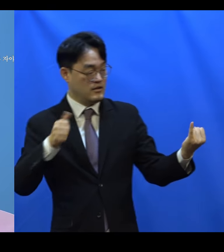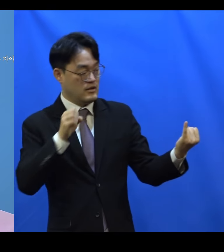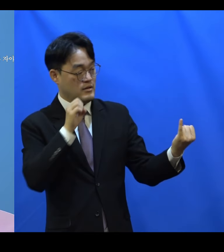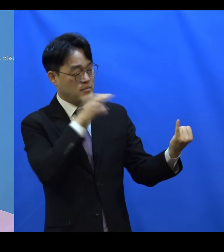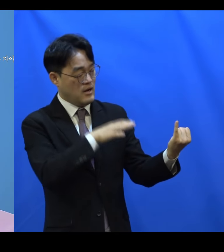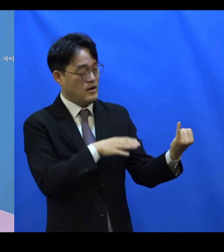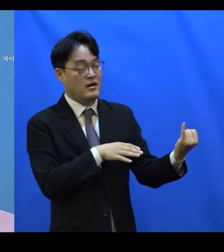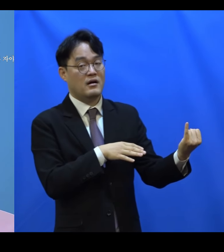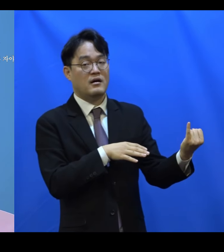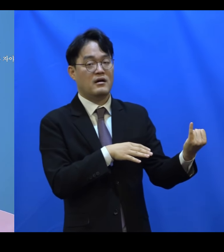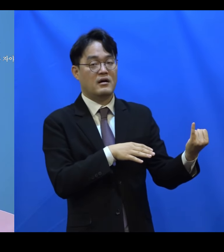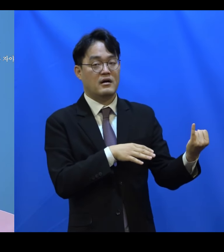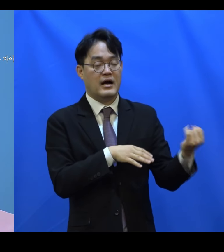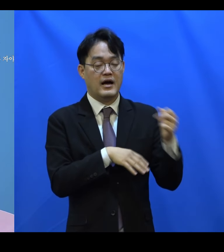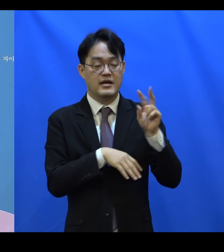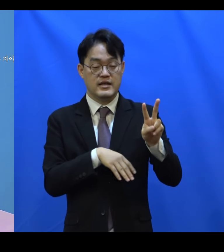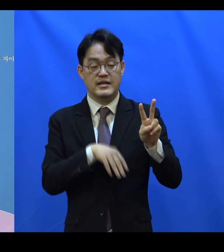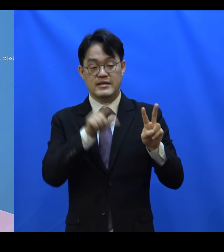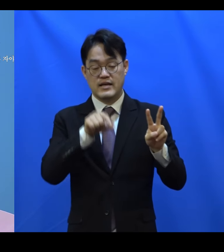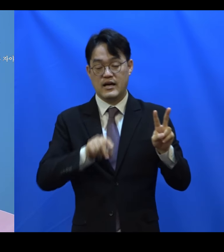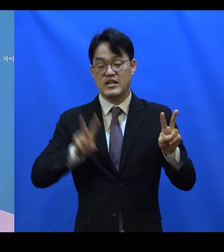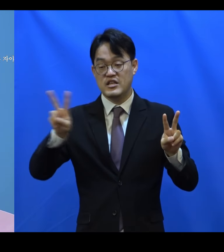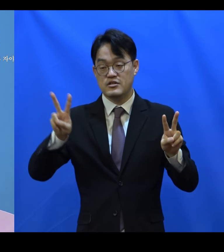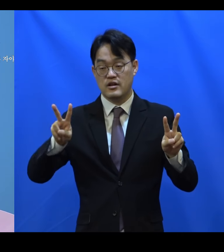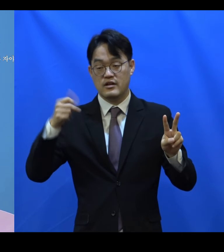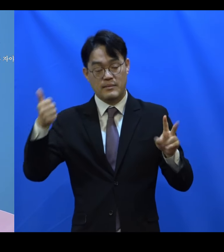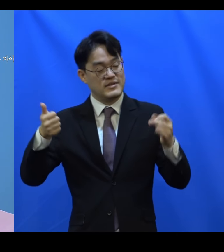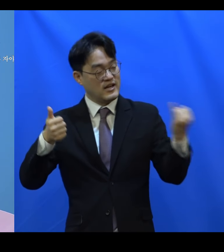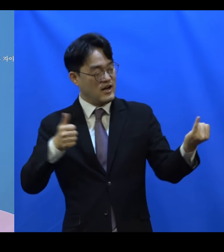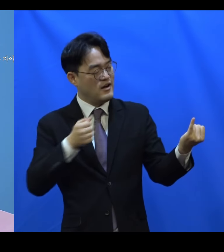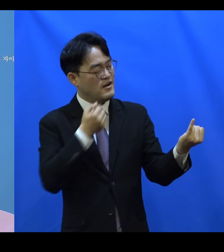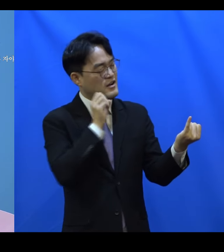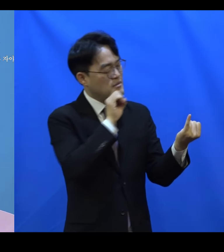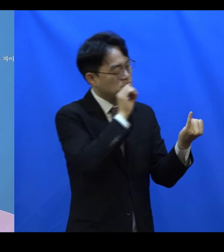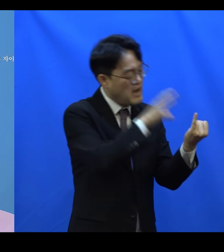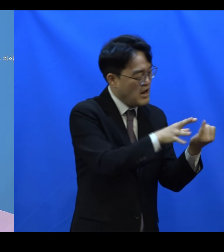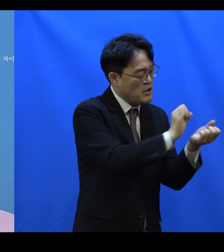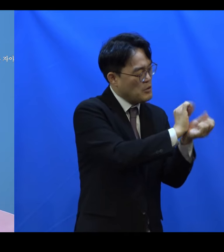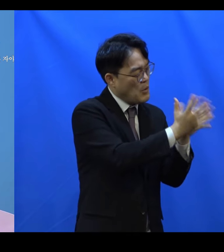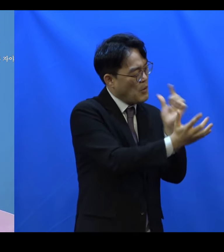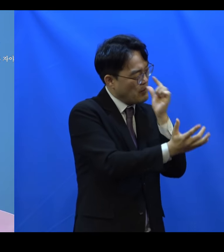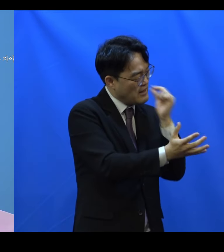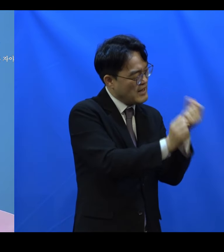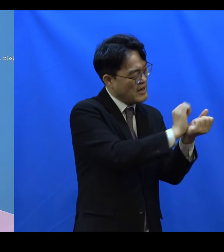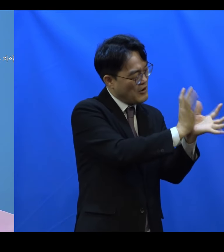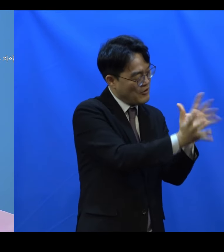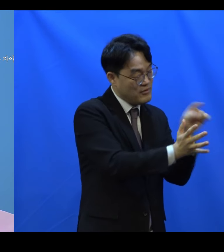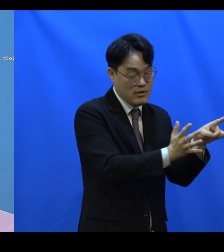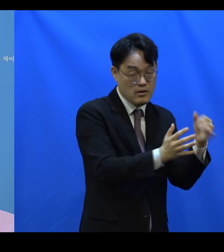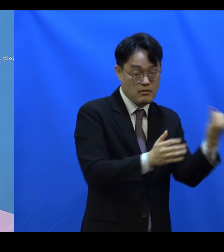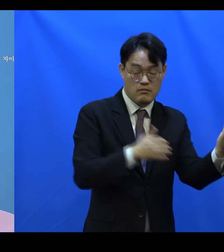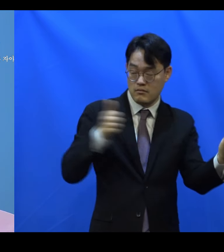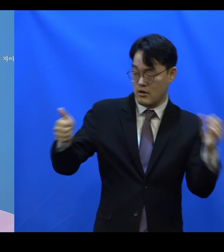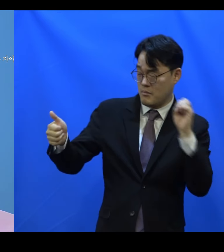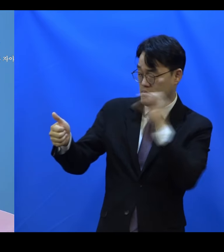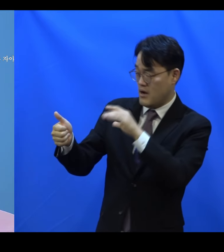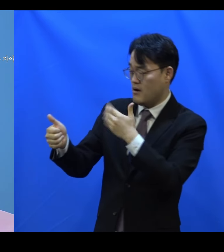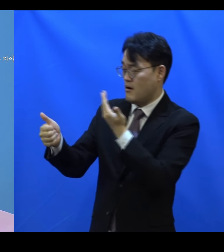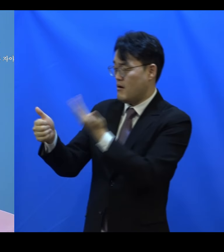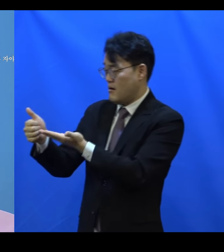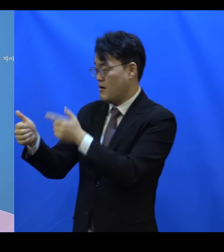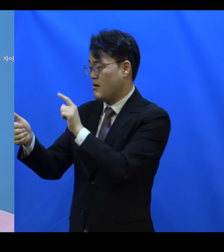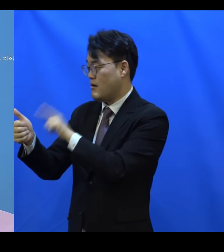했어요. 3절은 남자들 중에 나의 사랑하는 자는, 이 앞절과 병행 구조예요. 가장 뛰어난 분,